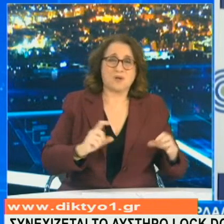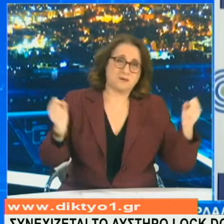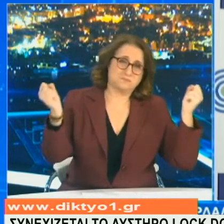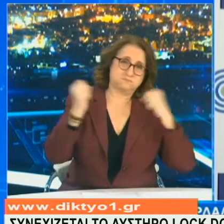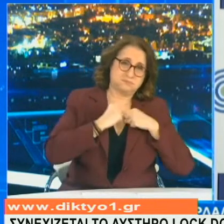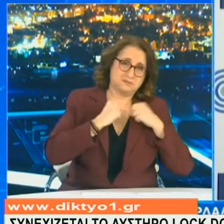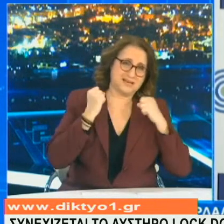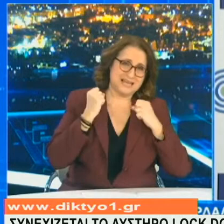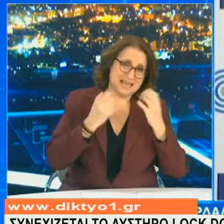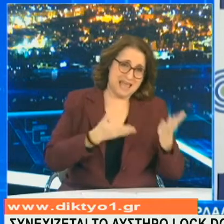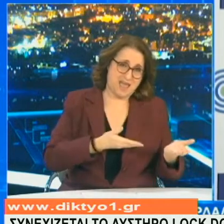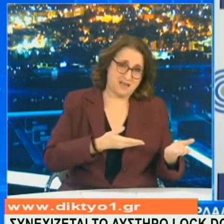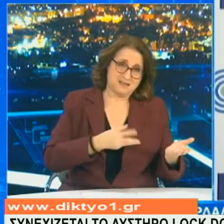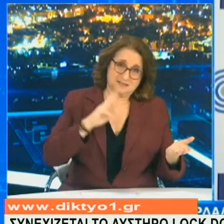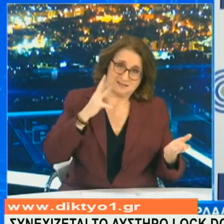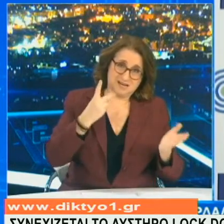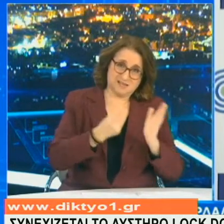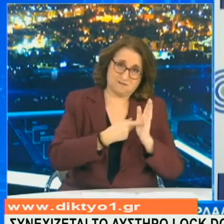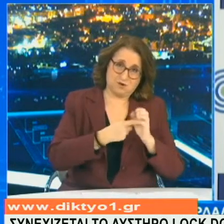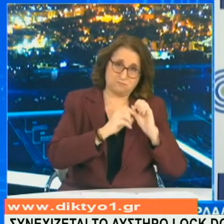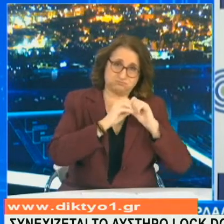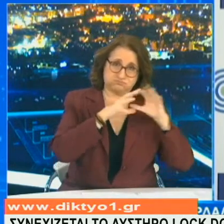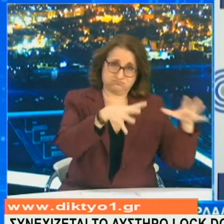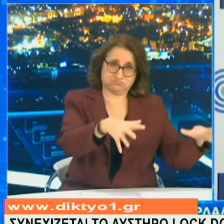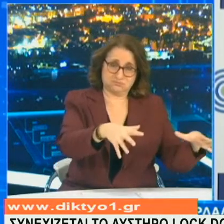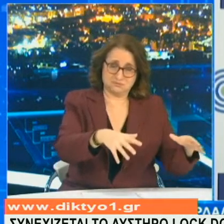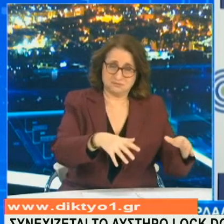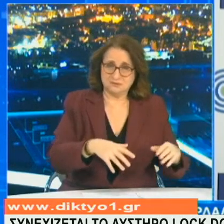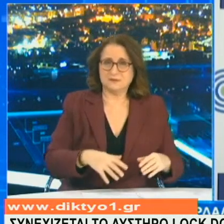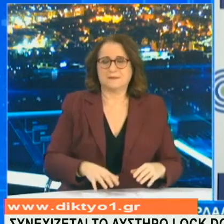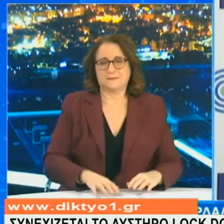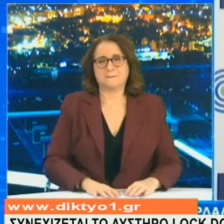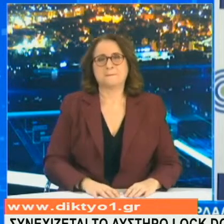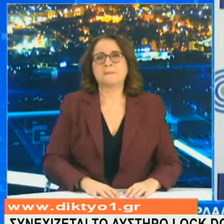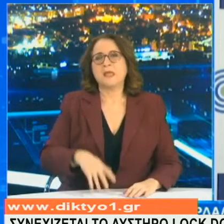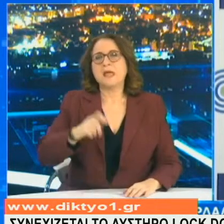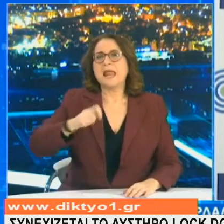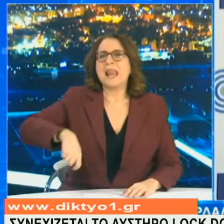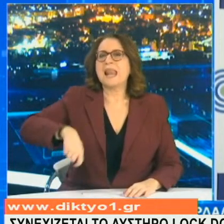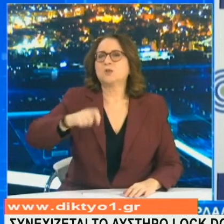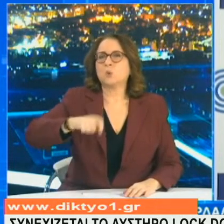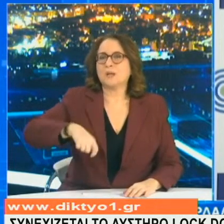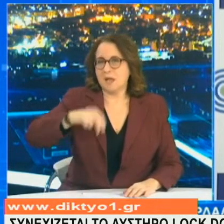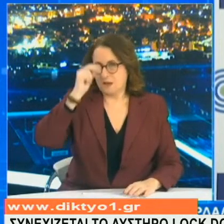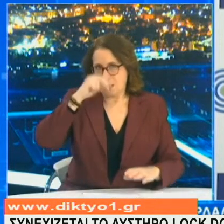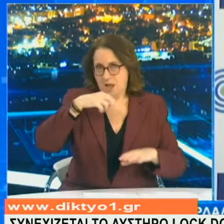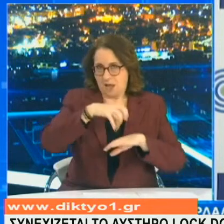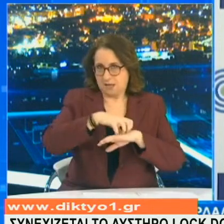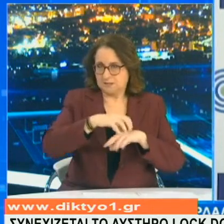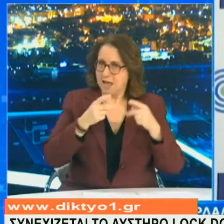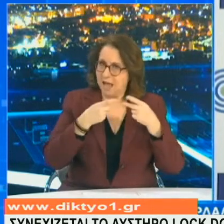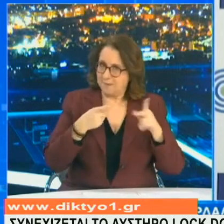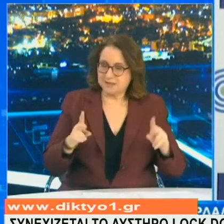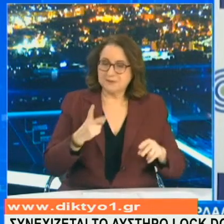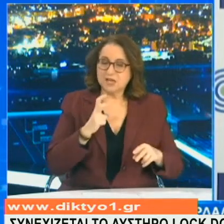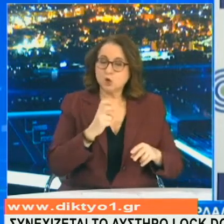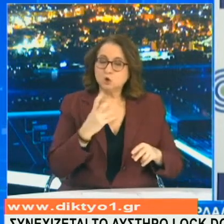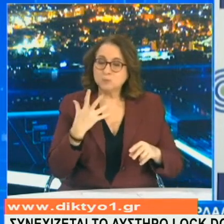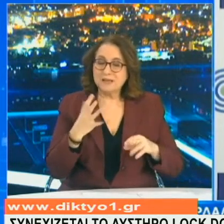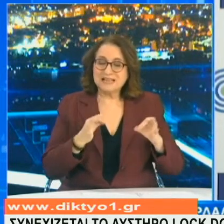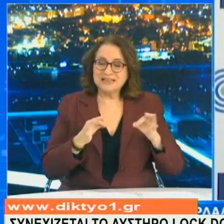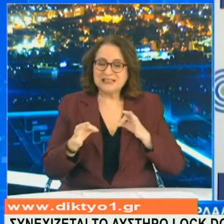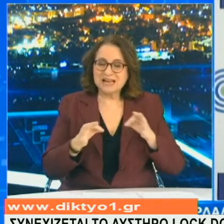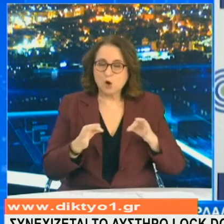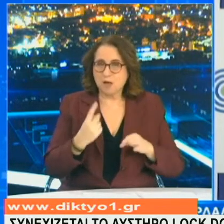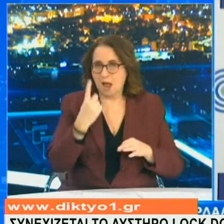πανδημίας. Για τους λατρευτικούς χώρους ισχύουν τα εξής. Κατά τις λειτουργίες επιτρέπεται ένα άτομο ανά 25 τετραγωνικά